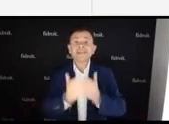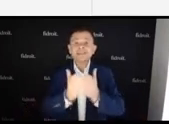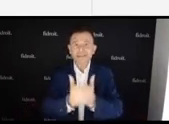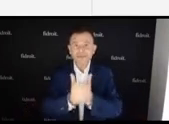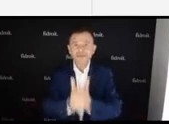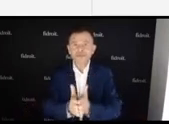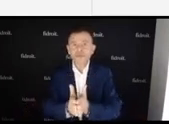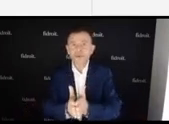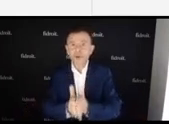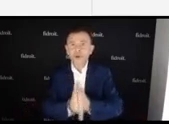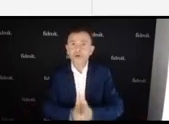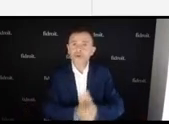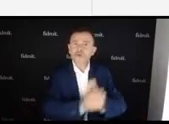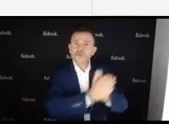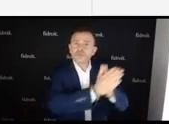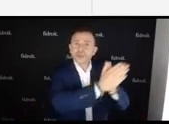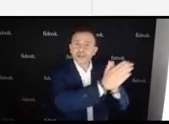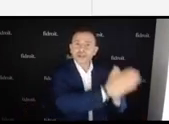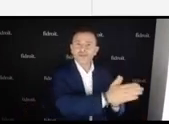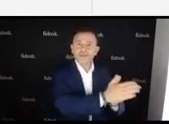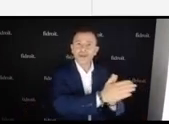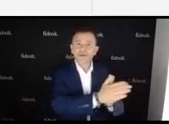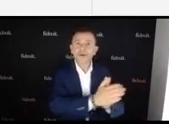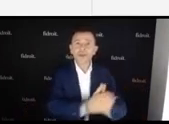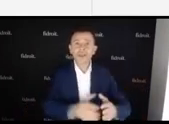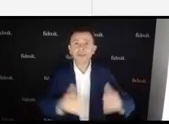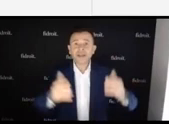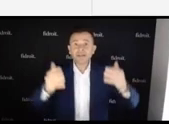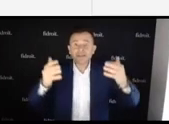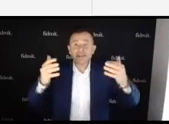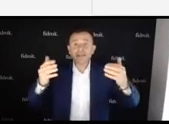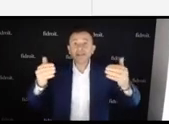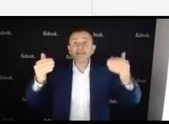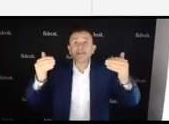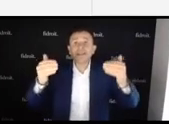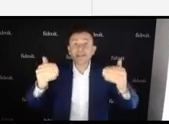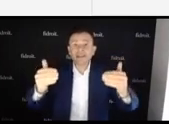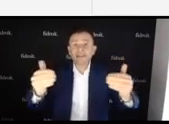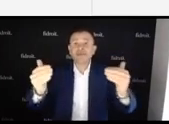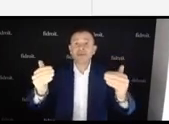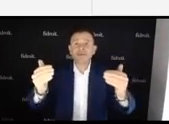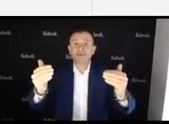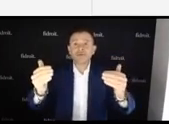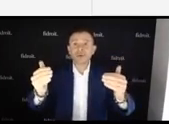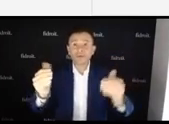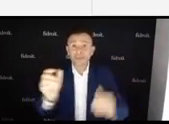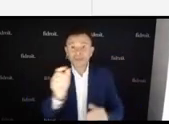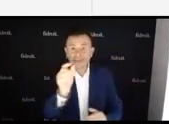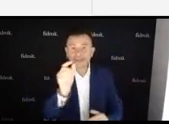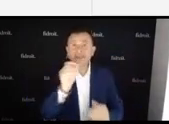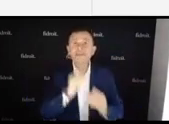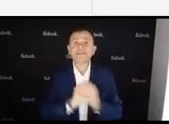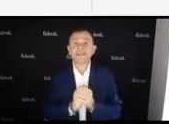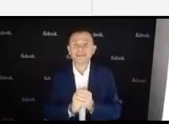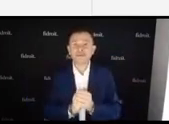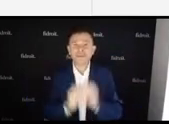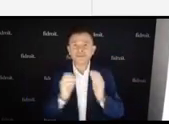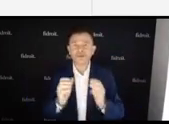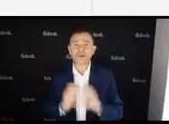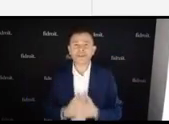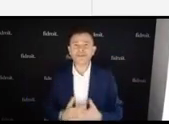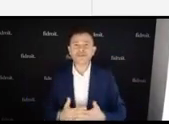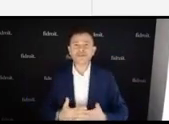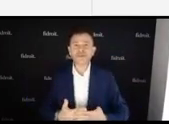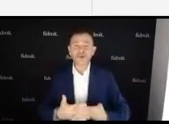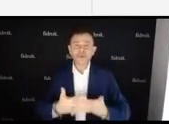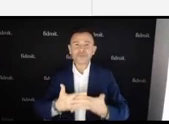et accéder à ce taux lorsque pour les régimes antérieurs, eh bien, la fiscalité était dégressive sous l'effet du temps. Cette dégressivité subsiste